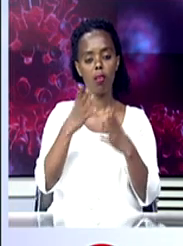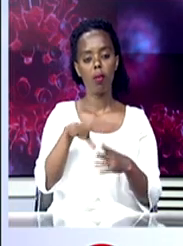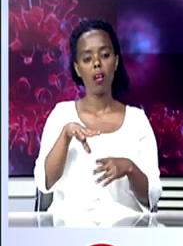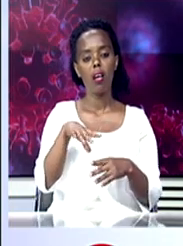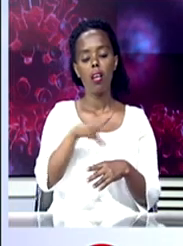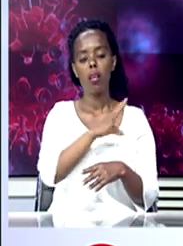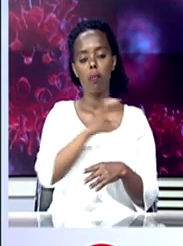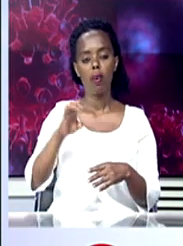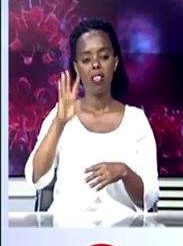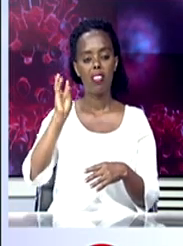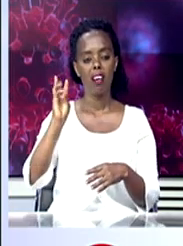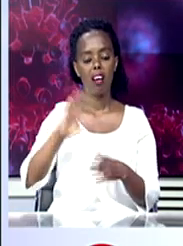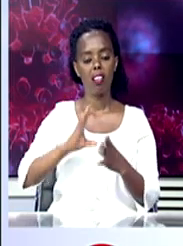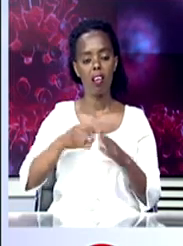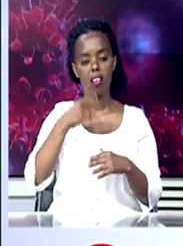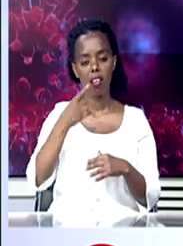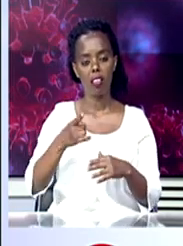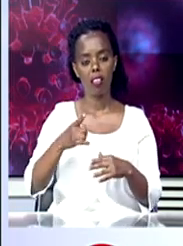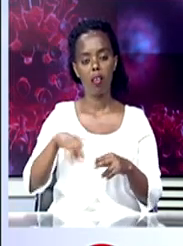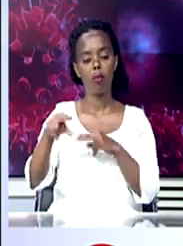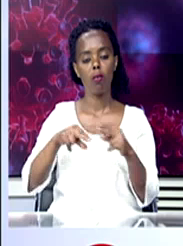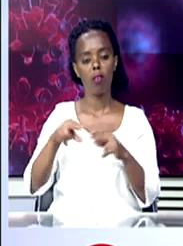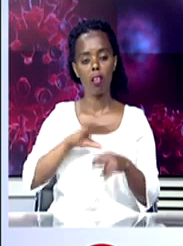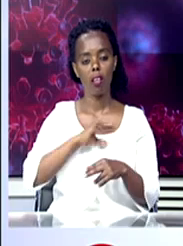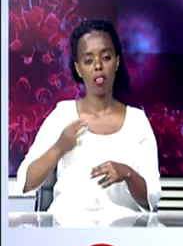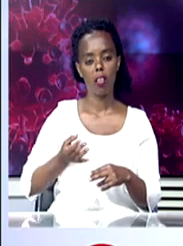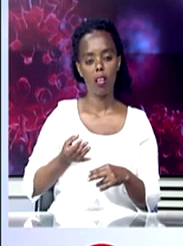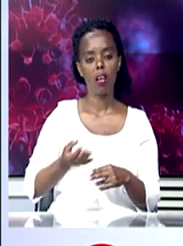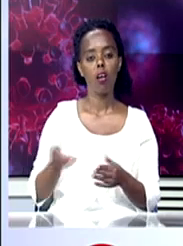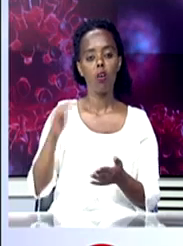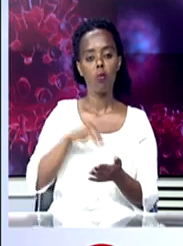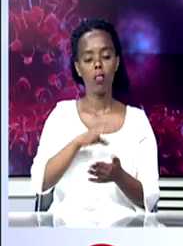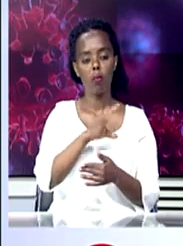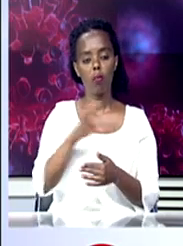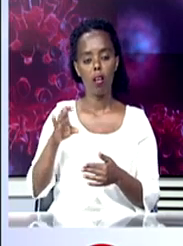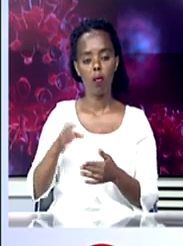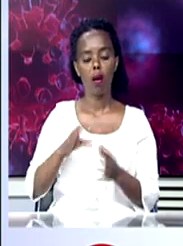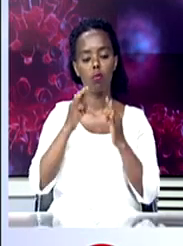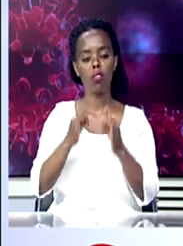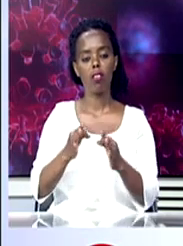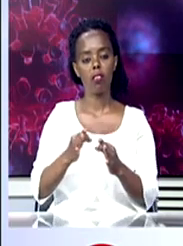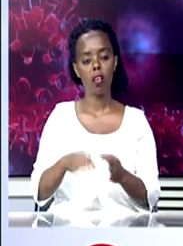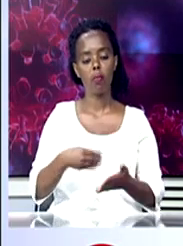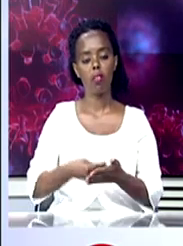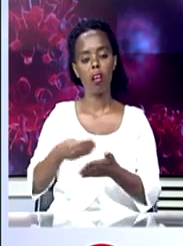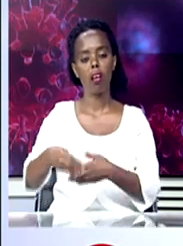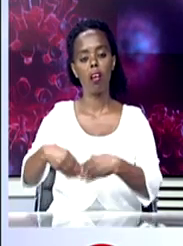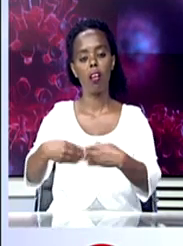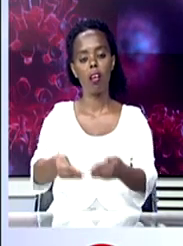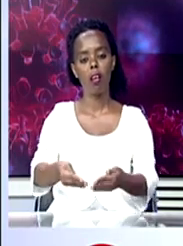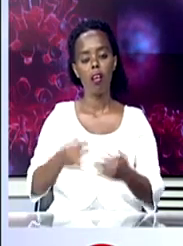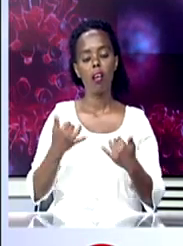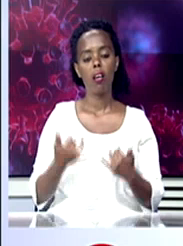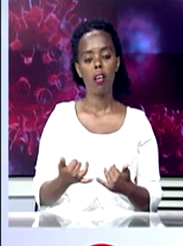jechaadha. Olmoos biiroon keenya baajituma qaburraa gara qarshii 200,000 kan murteessee dhaqee bitee kenne. Isa